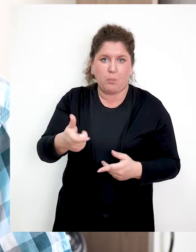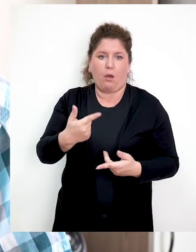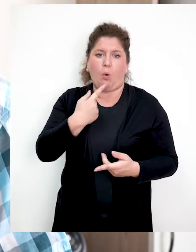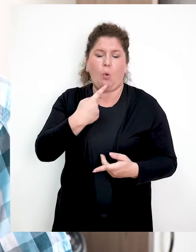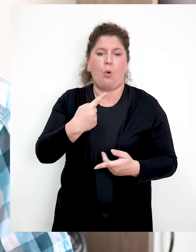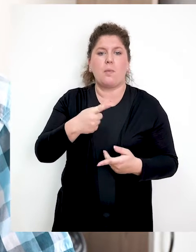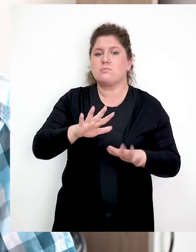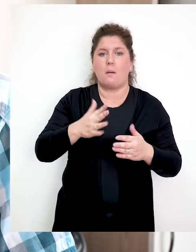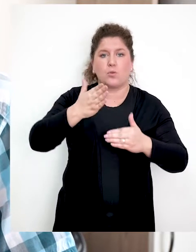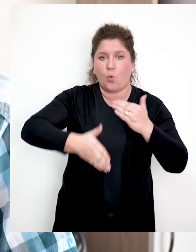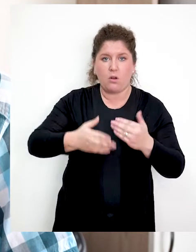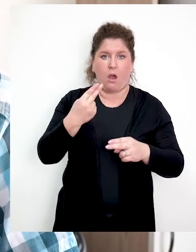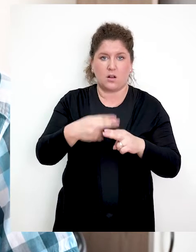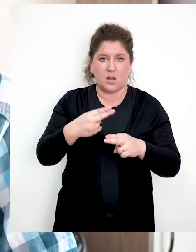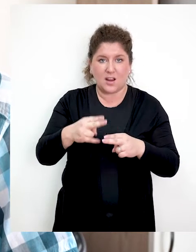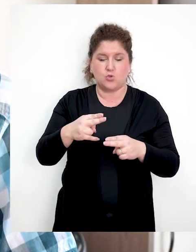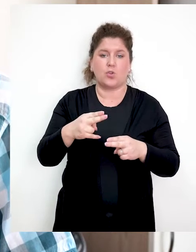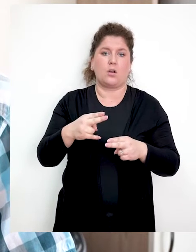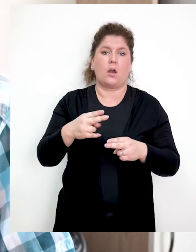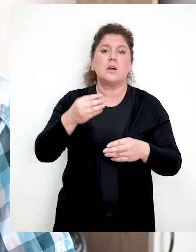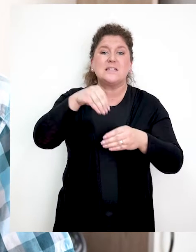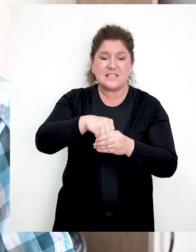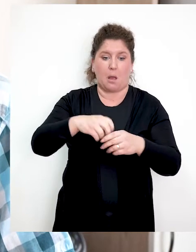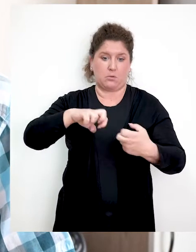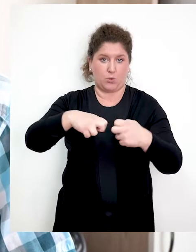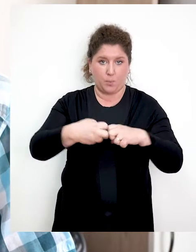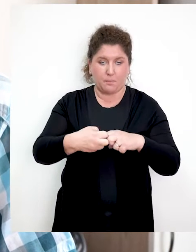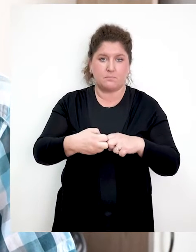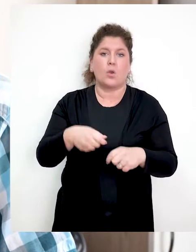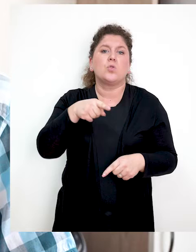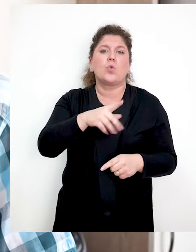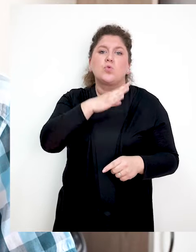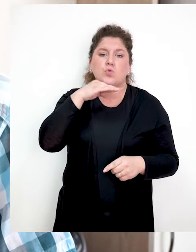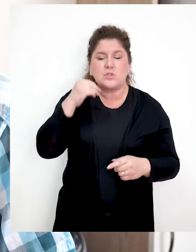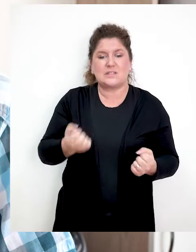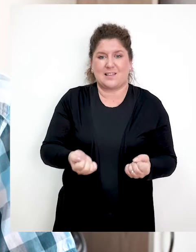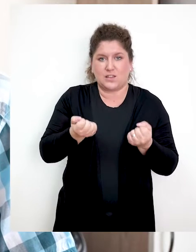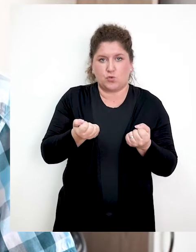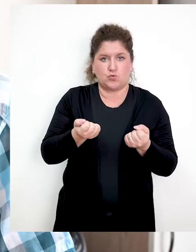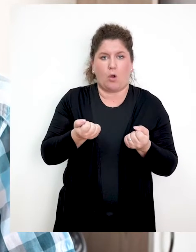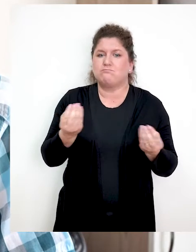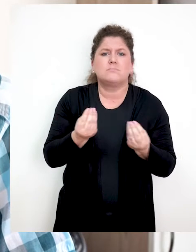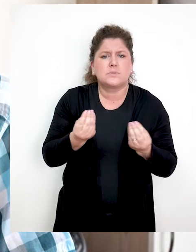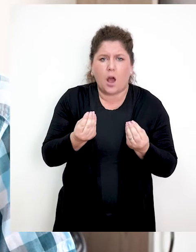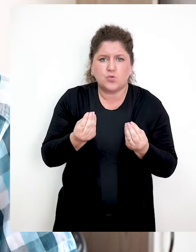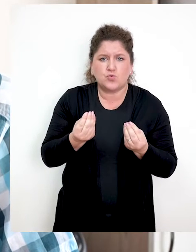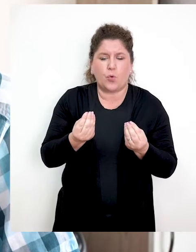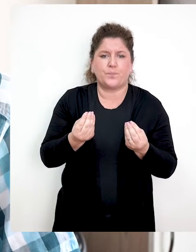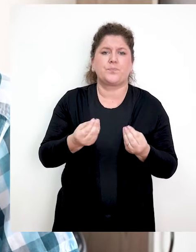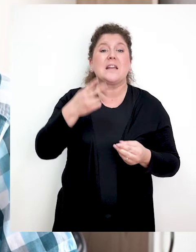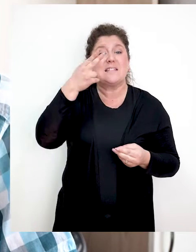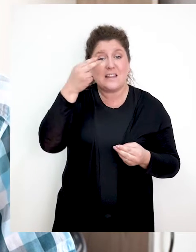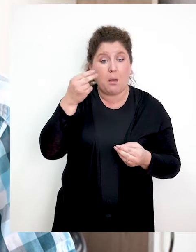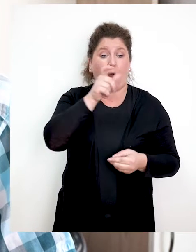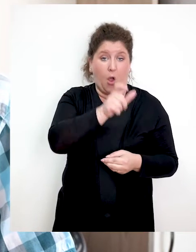osobe su sretne kada dobiju neki posao. Znači, puno nas je nezaposlenih, a opet moraju stanovati, jel tako? Mi